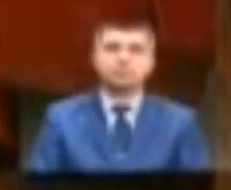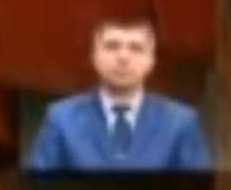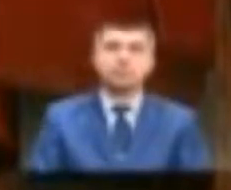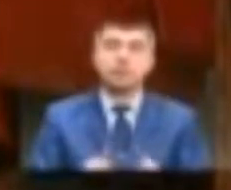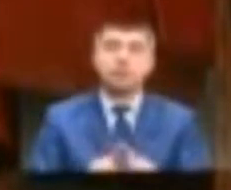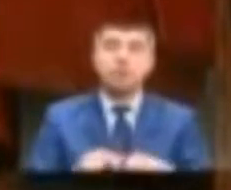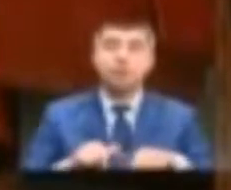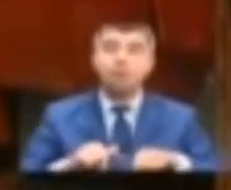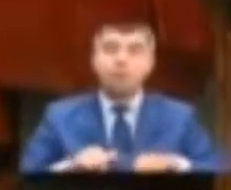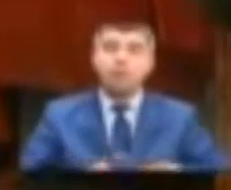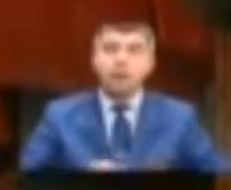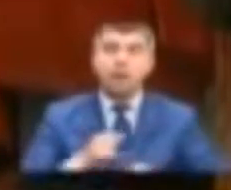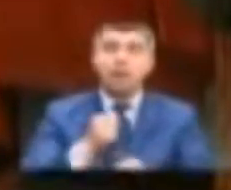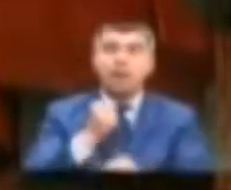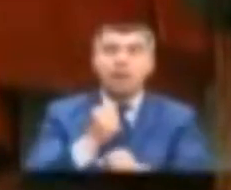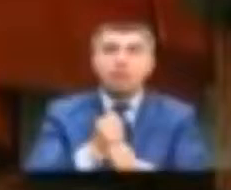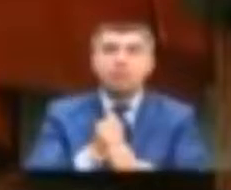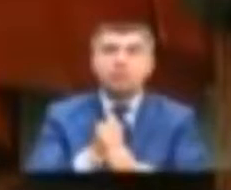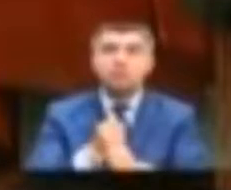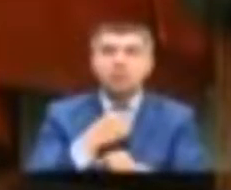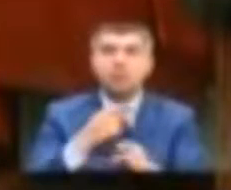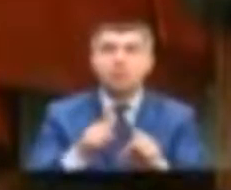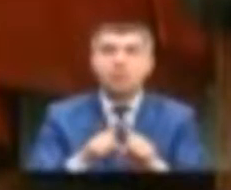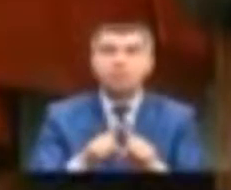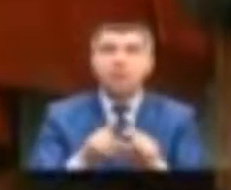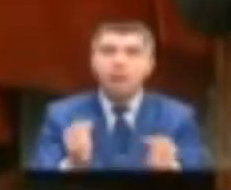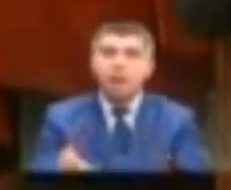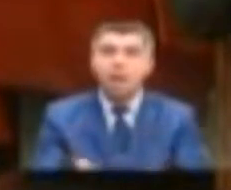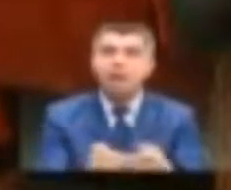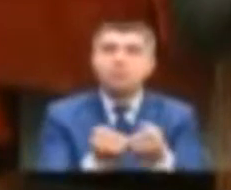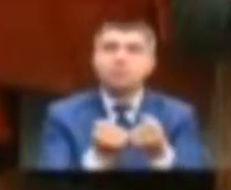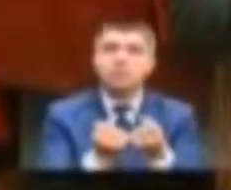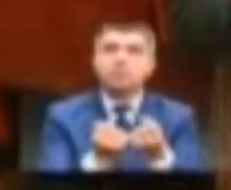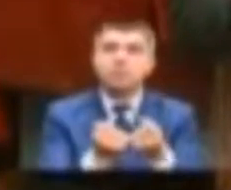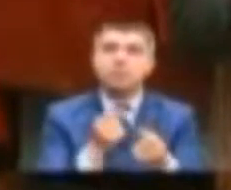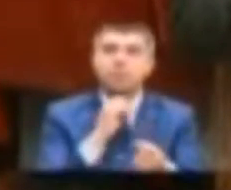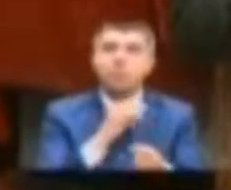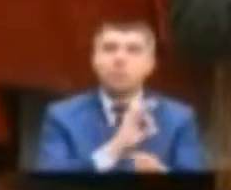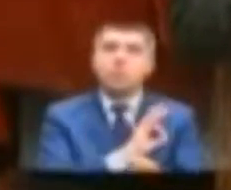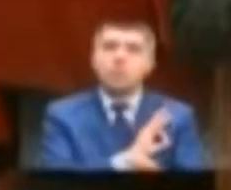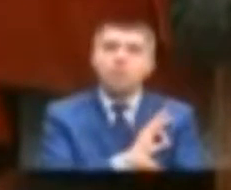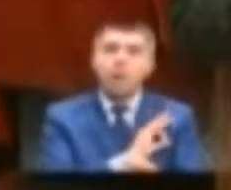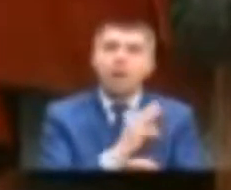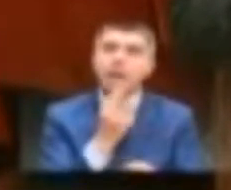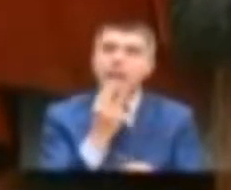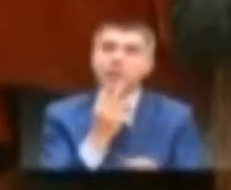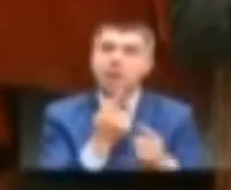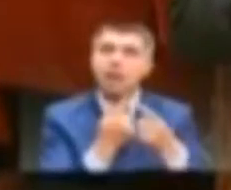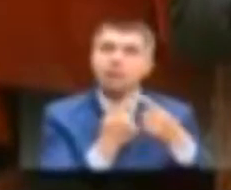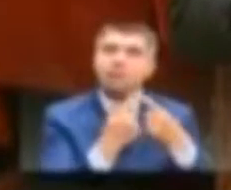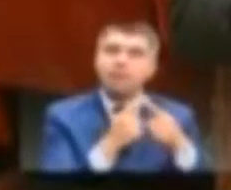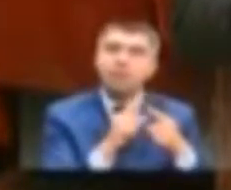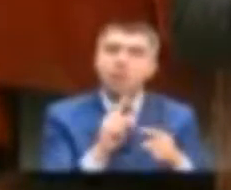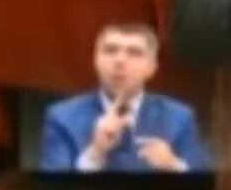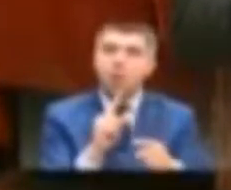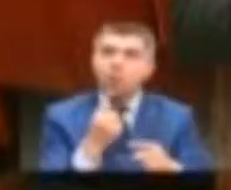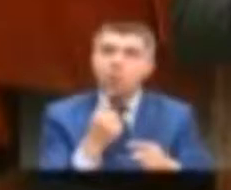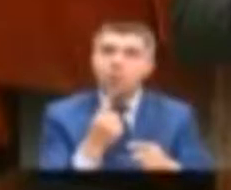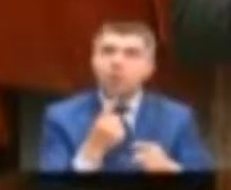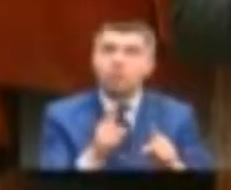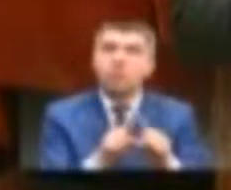الوزاره خدامه على باش تشجع هذه السياحه على ثلاثة المحاور. أولا